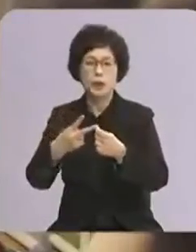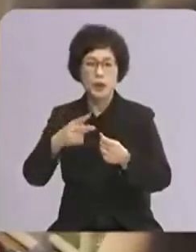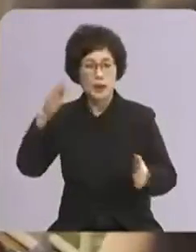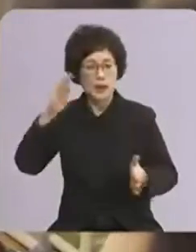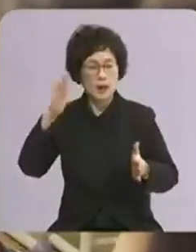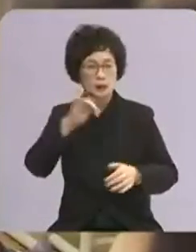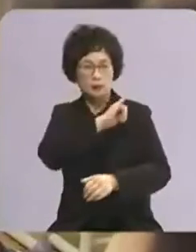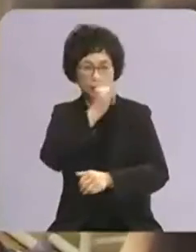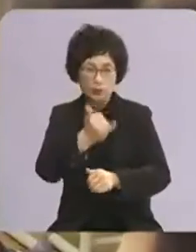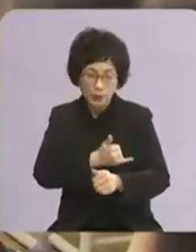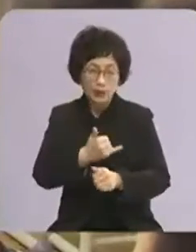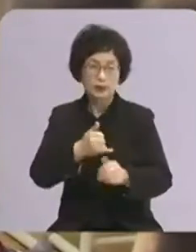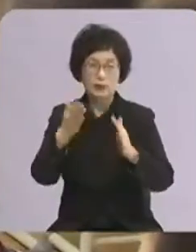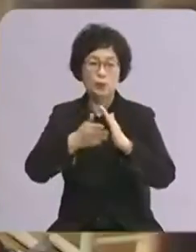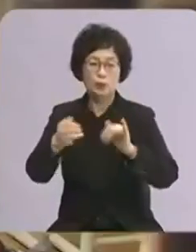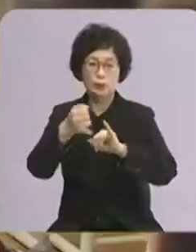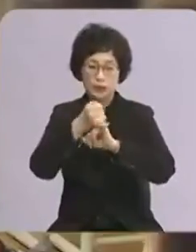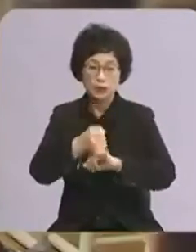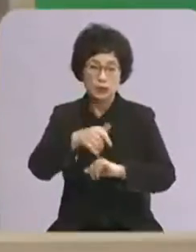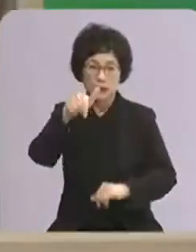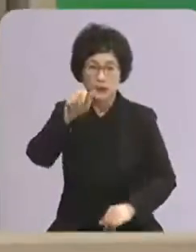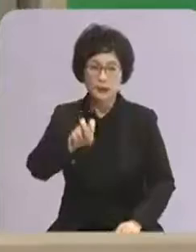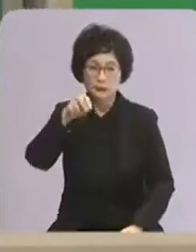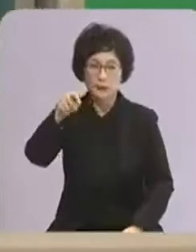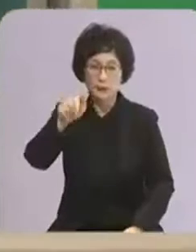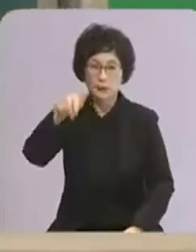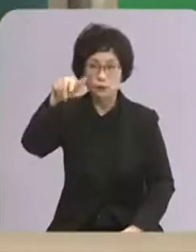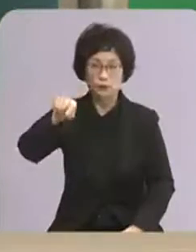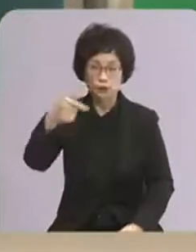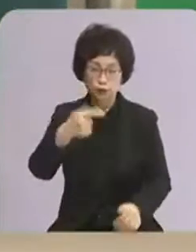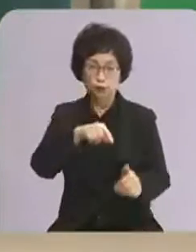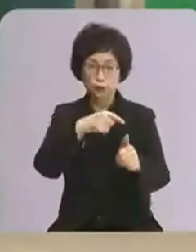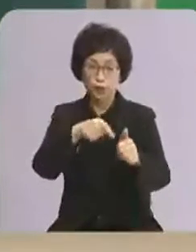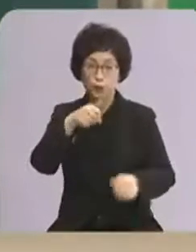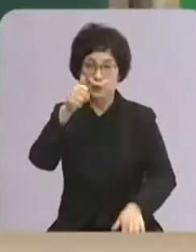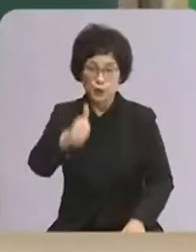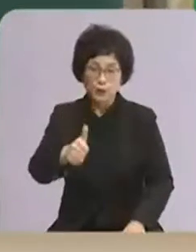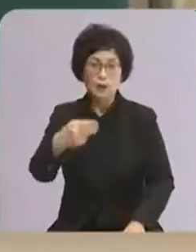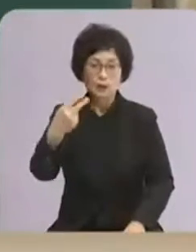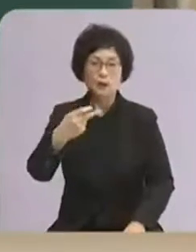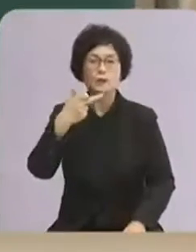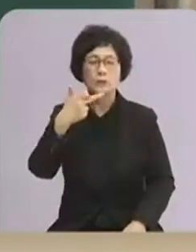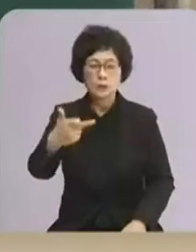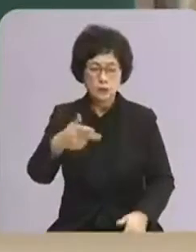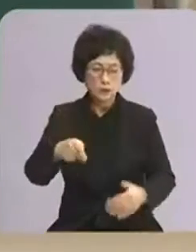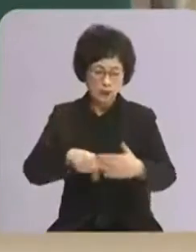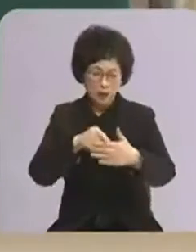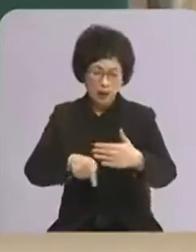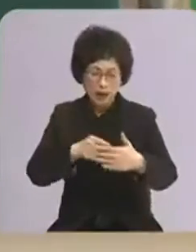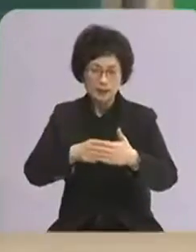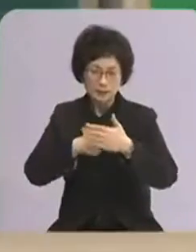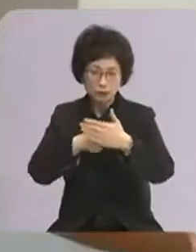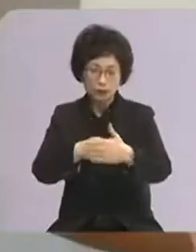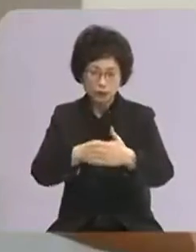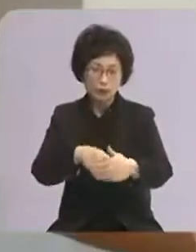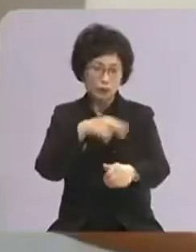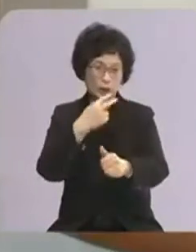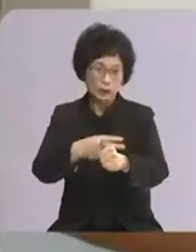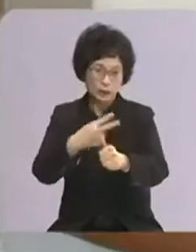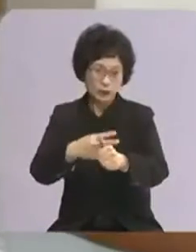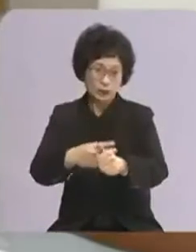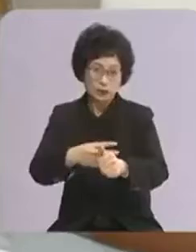조례 재정을 공략한 김석준 부산시교육감 2 2017년 내부적으로 추진을 검토 하다 교권 침해가